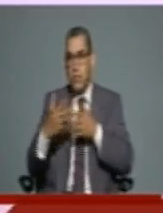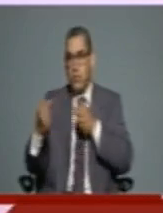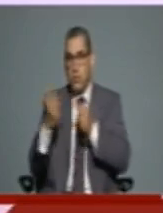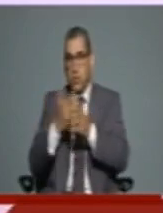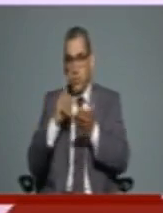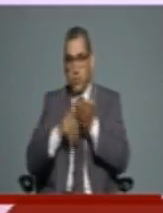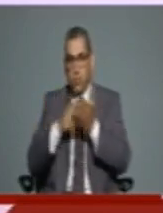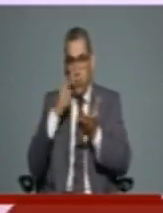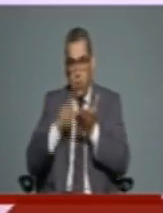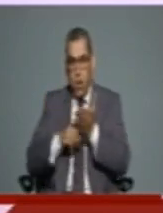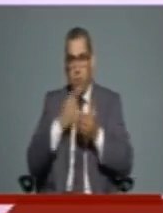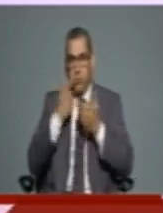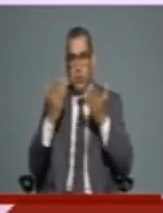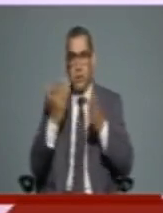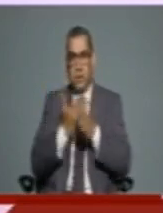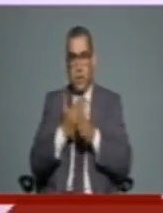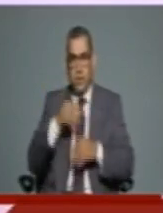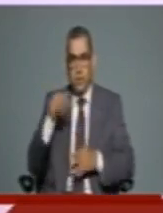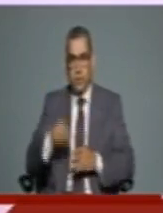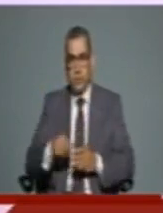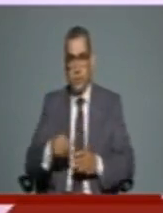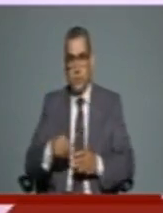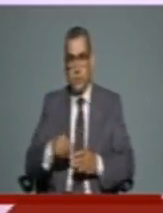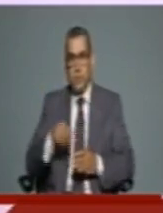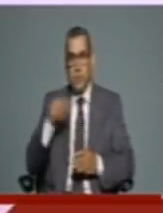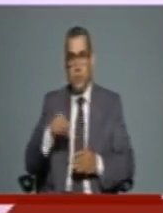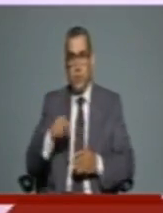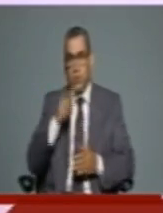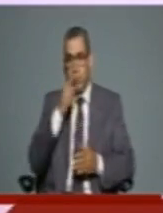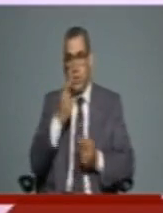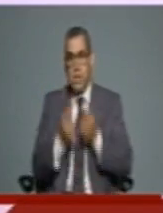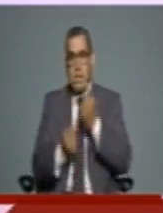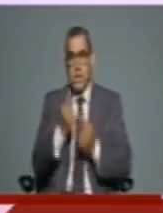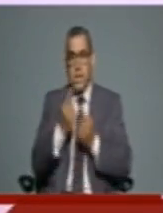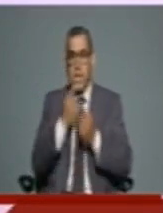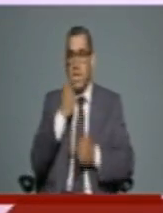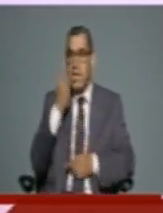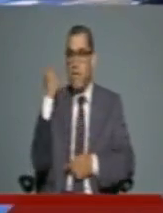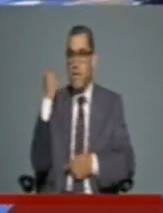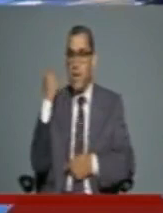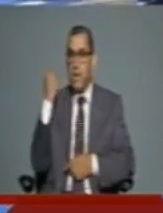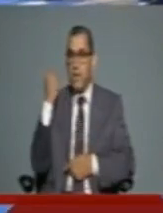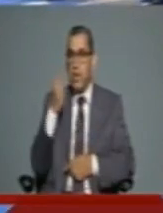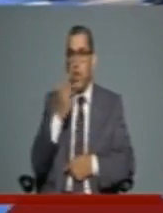حقيقي ان تم زراعة العام الماضي